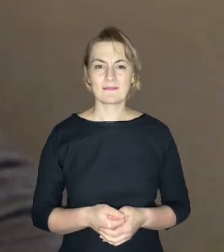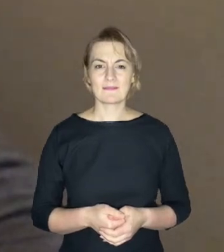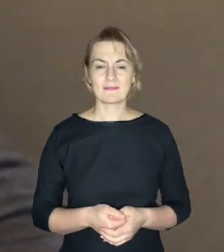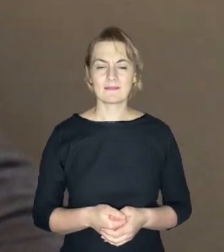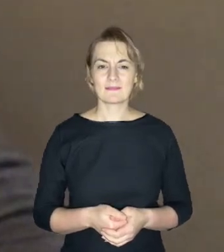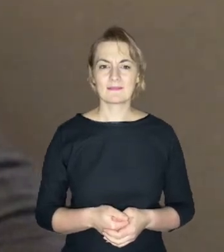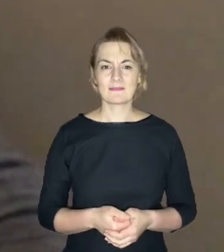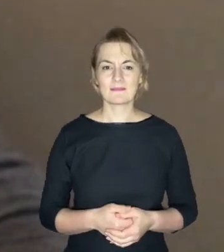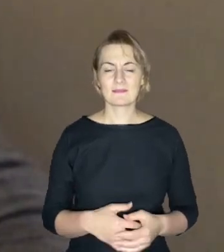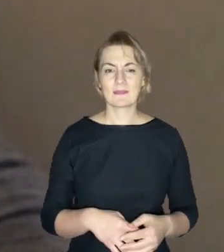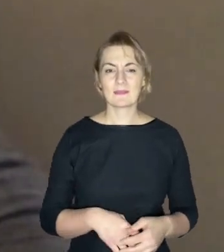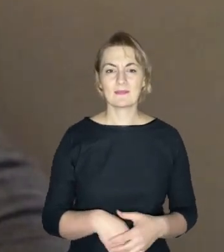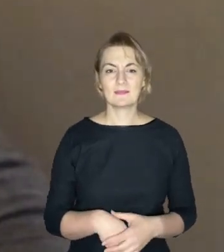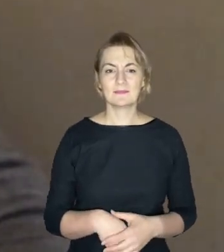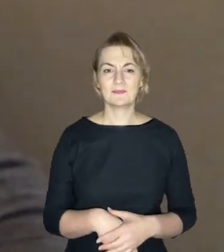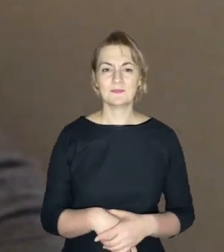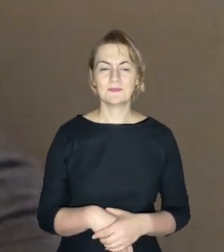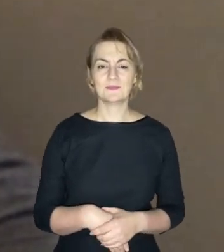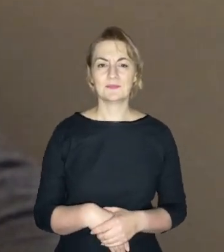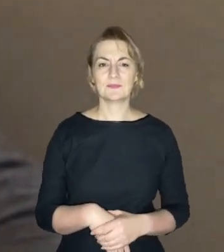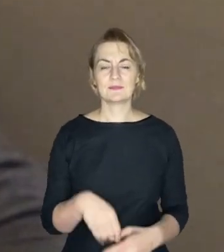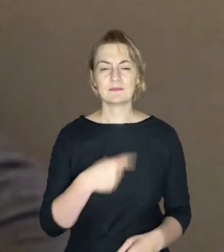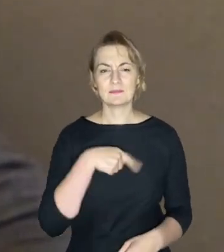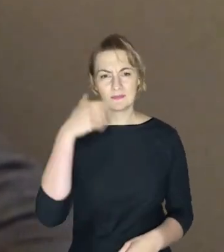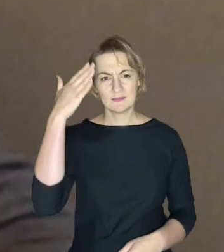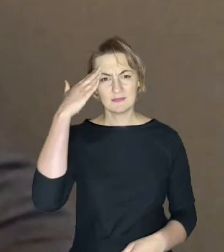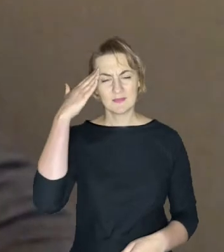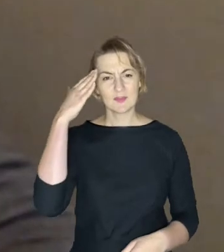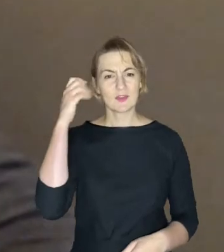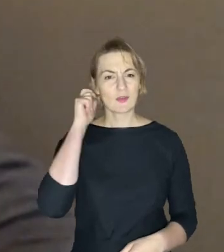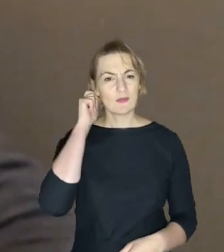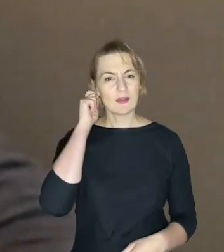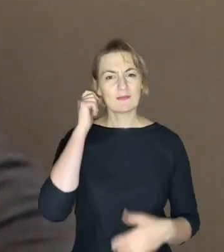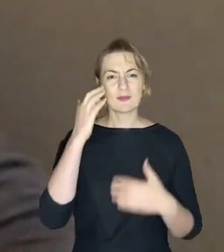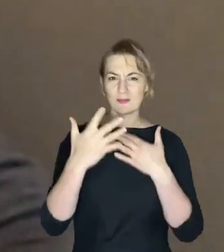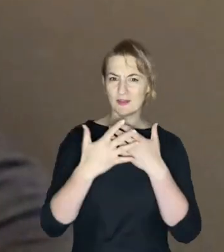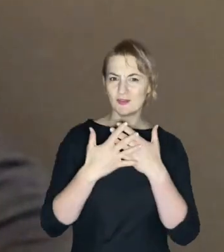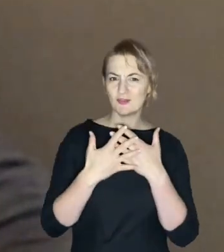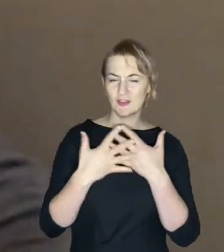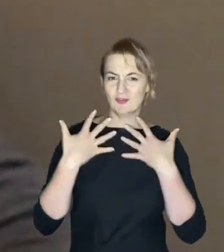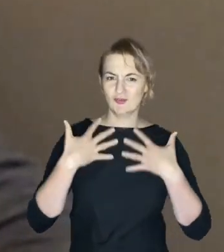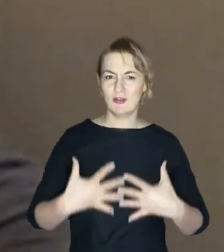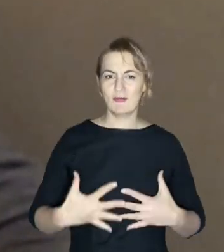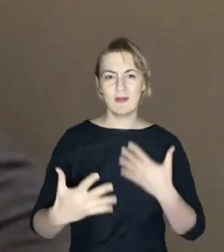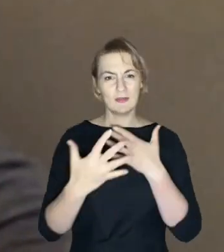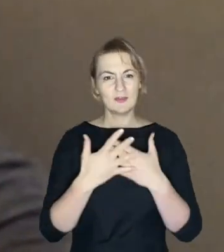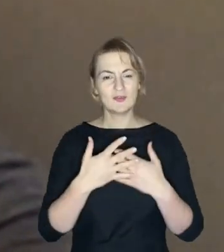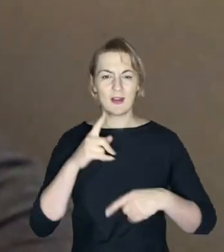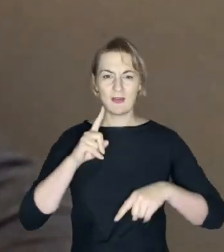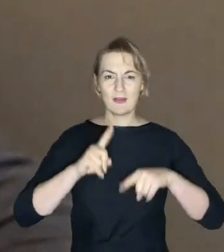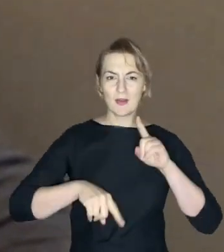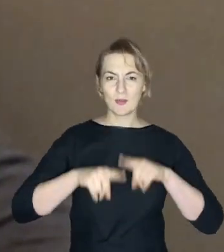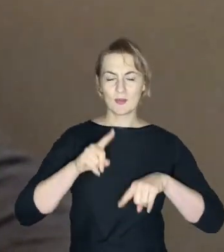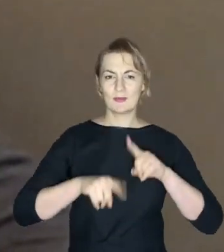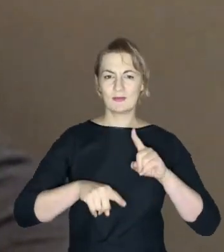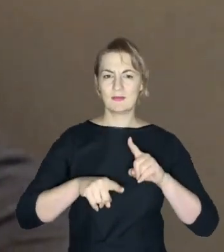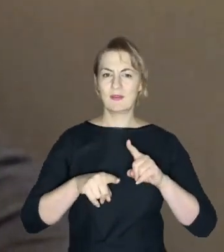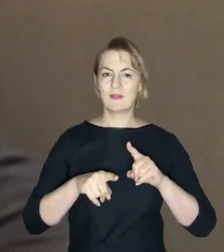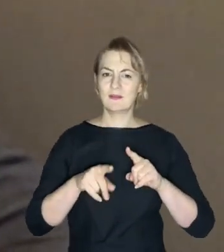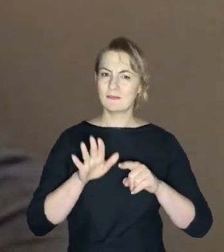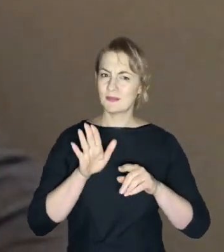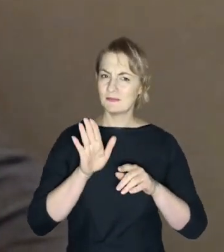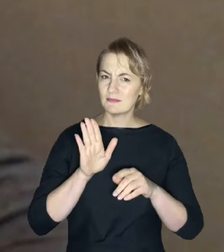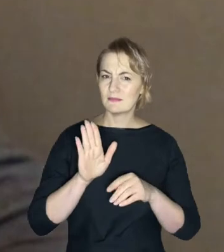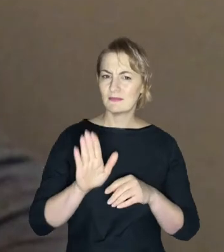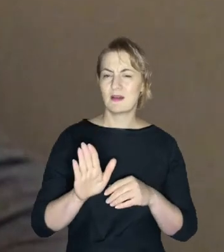wiadomo skądinąd, że kobiety są bliżej ciała, bliżej natury. Mają taką predyspozycję,